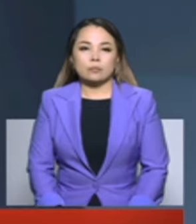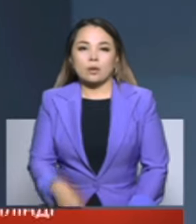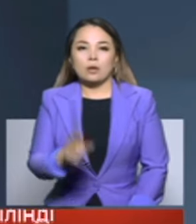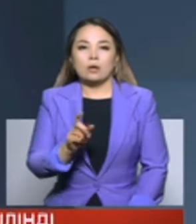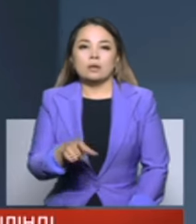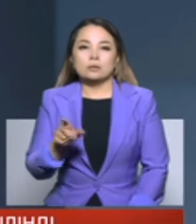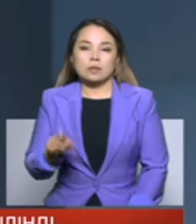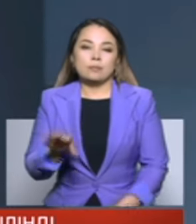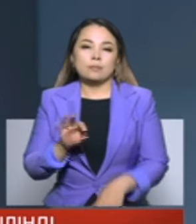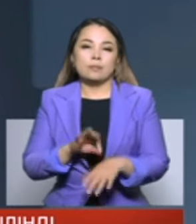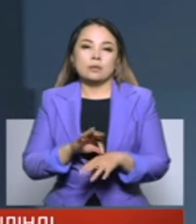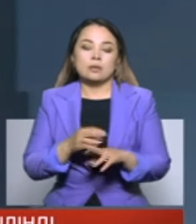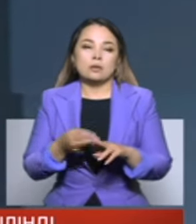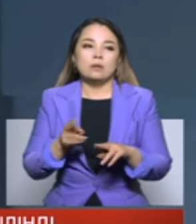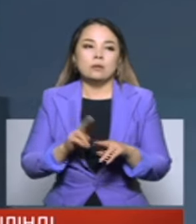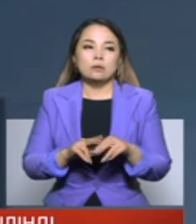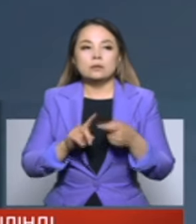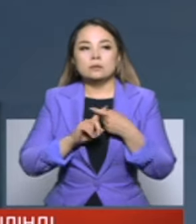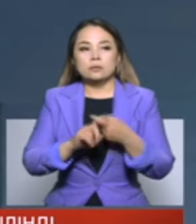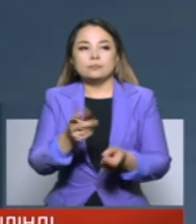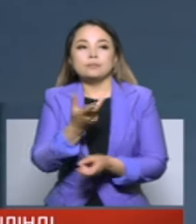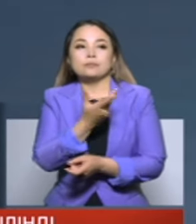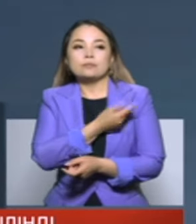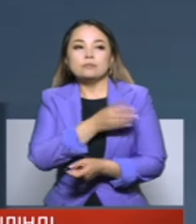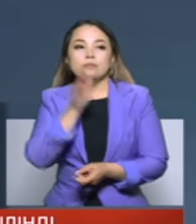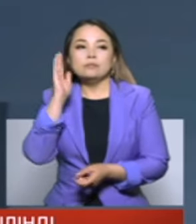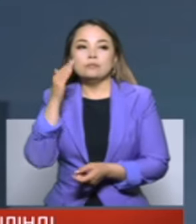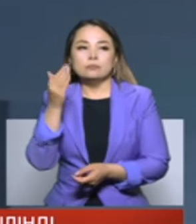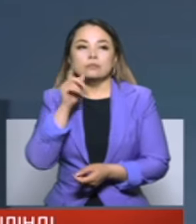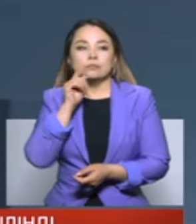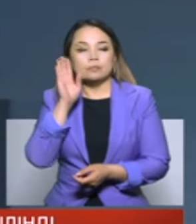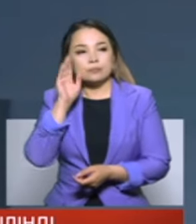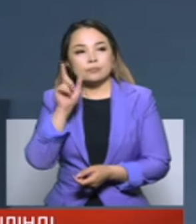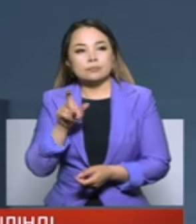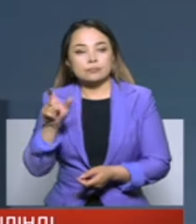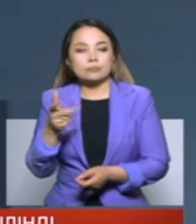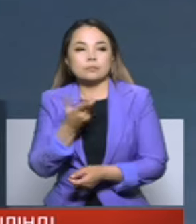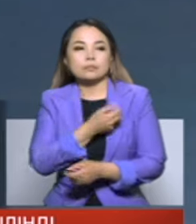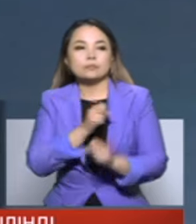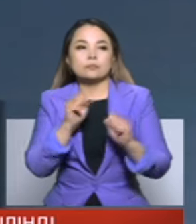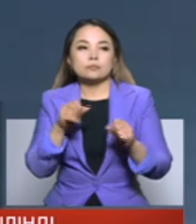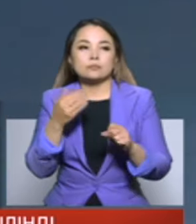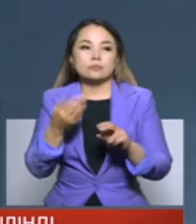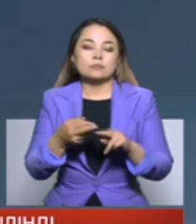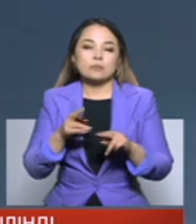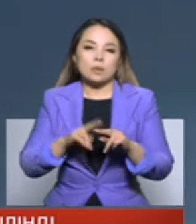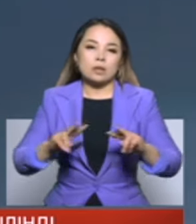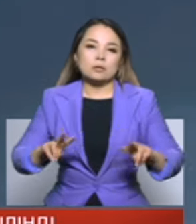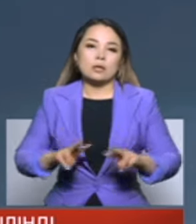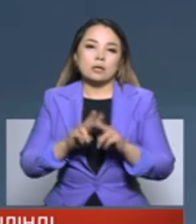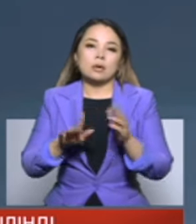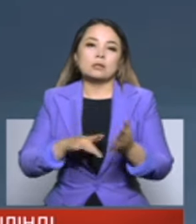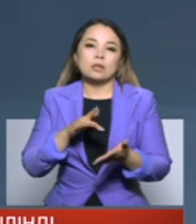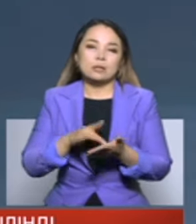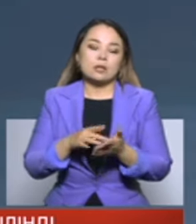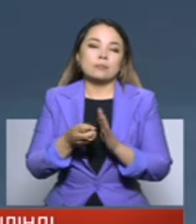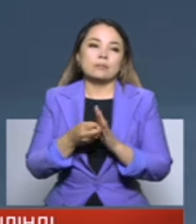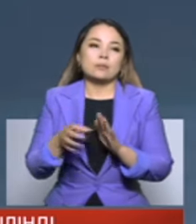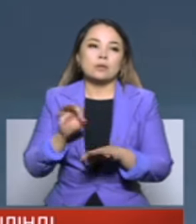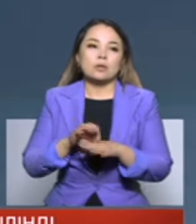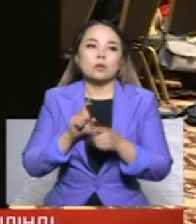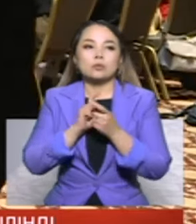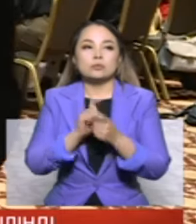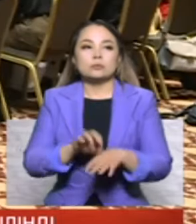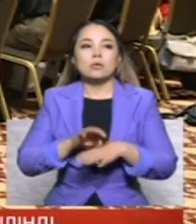Адам папилломасы вирусына қарсы вакцина болашақта ер балаларға да салынуы мүмкін. Бұл туралы Астанада өткен жатыр мойны обырымен